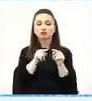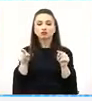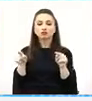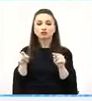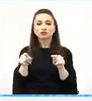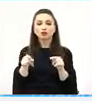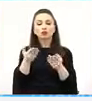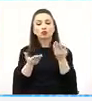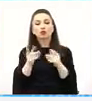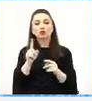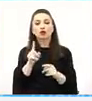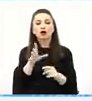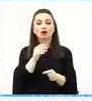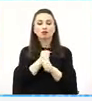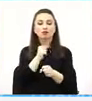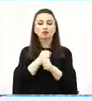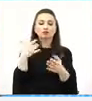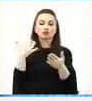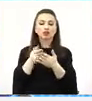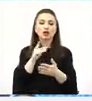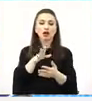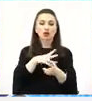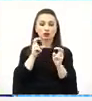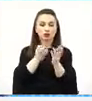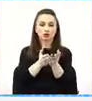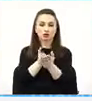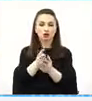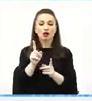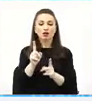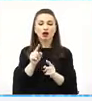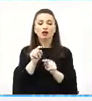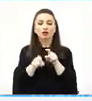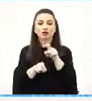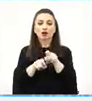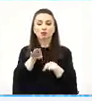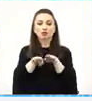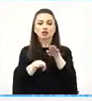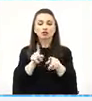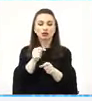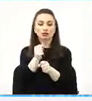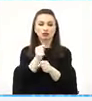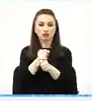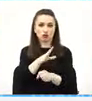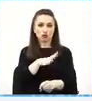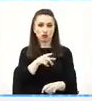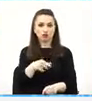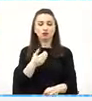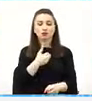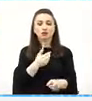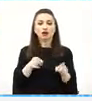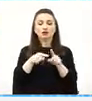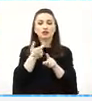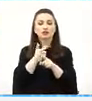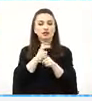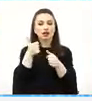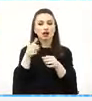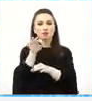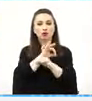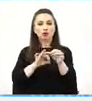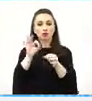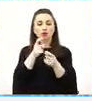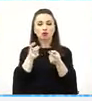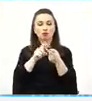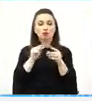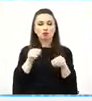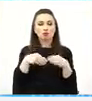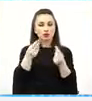განმავლობაში, თუ რა კეთდება ამ მიმართულებით და რა ნაბიჯები იქნა გადადგმული. მინდა ასევე ძალიან კარგ პროექტთან